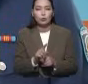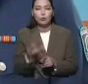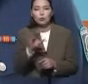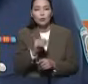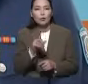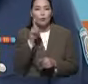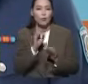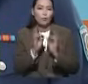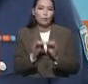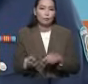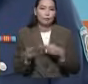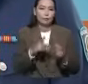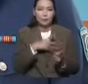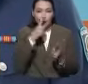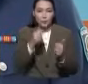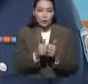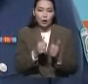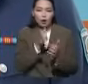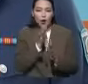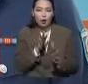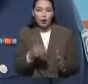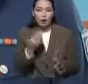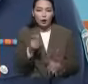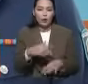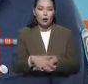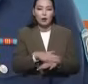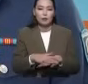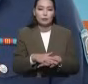жатақханасына орналастырылды. Ол адамдардың ішінде